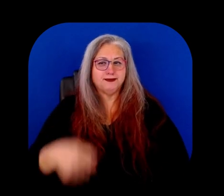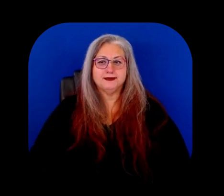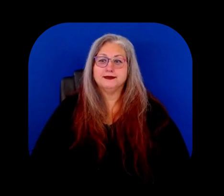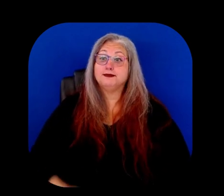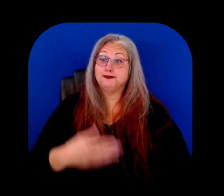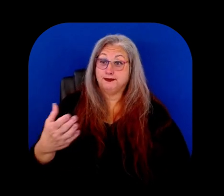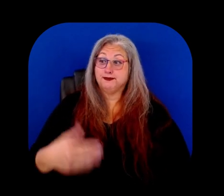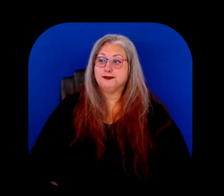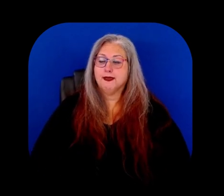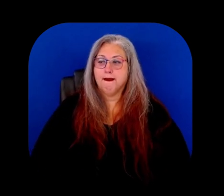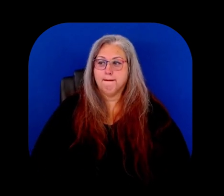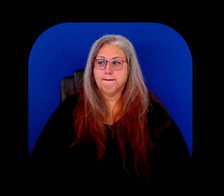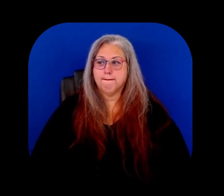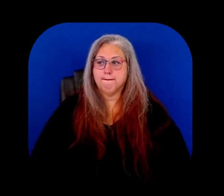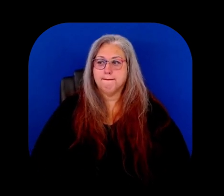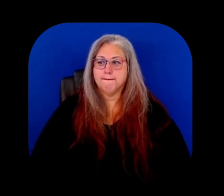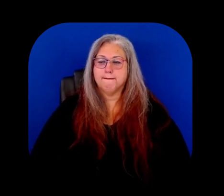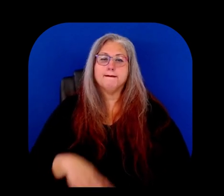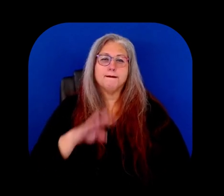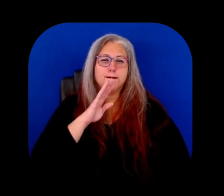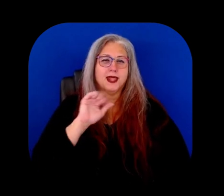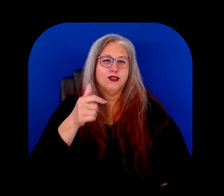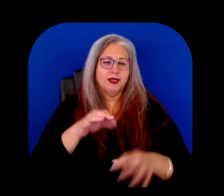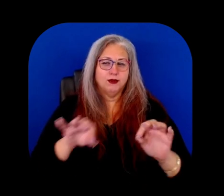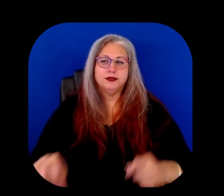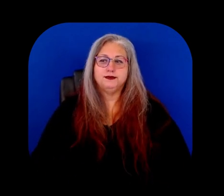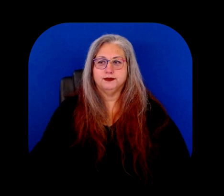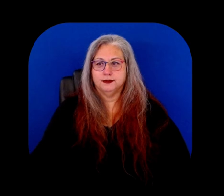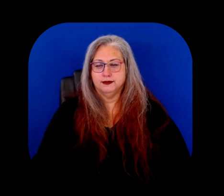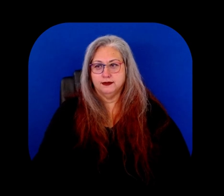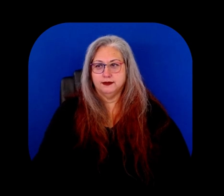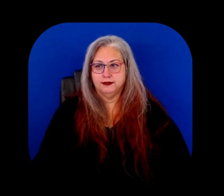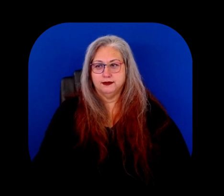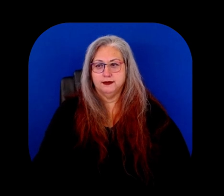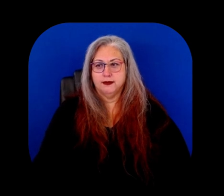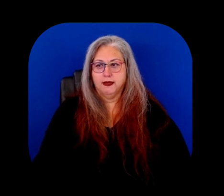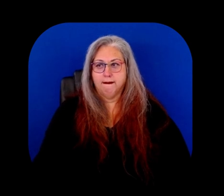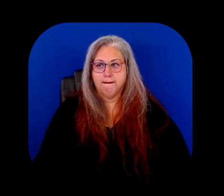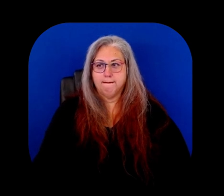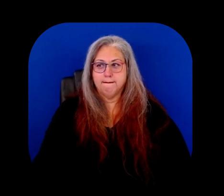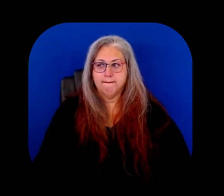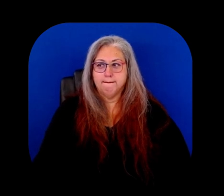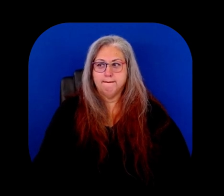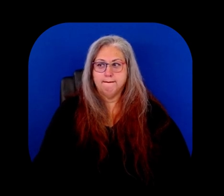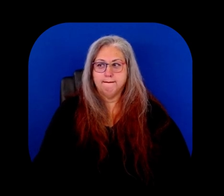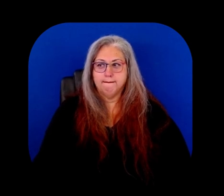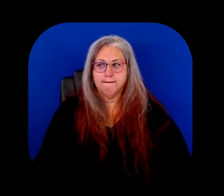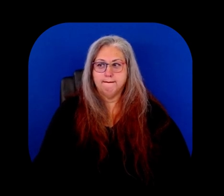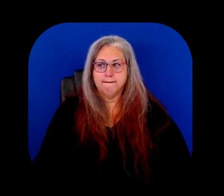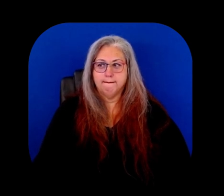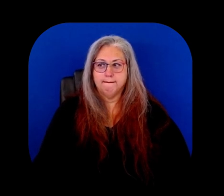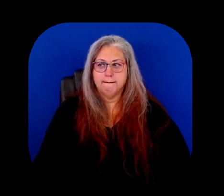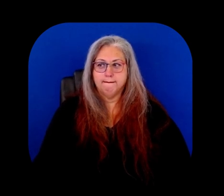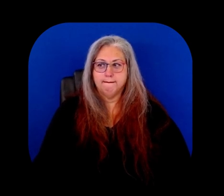Leila. هاي الشمعة اللي بجانب اللوحة ترمز للشغف، شغف كتير